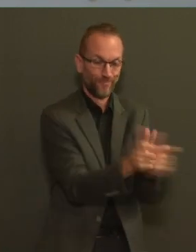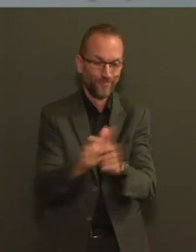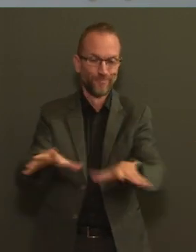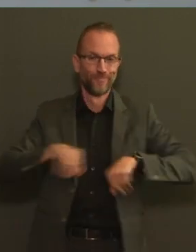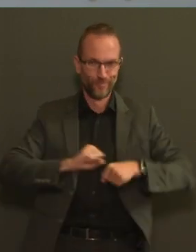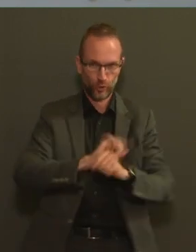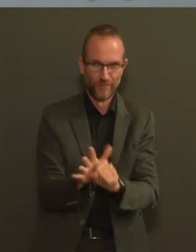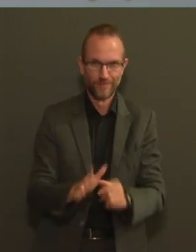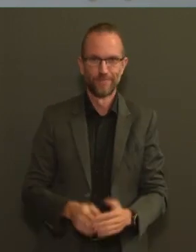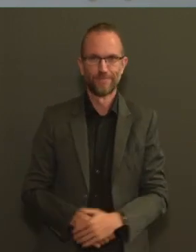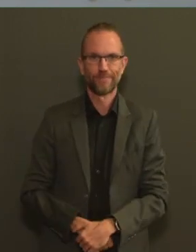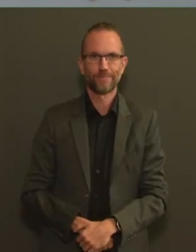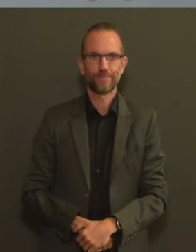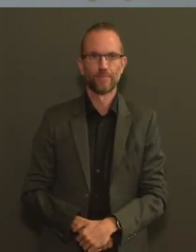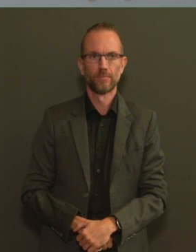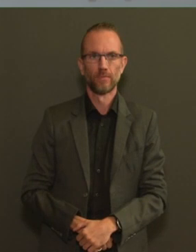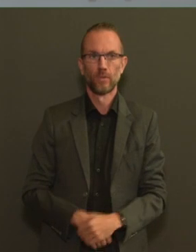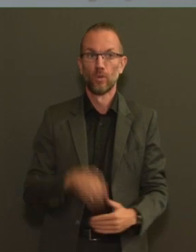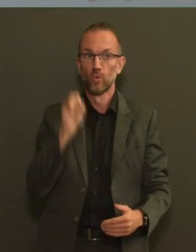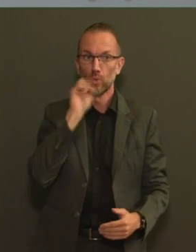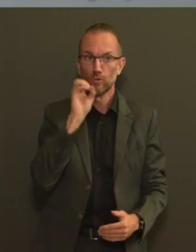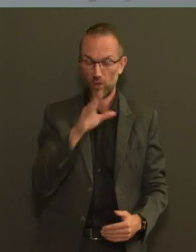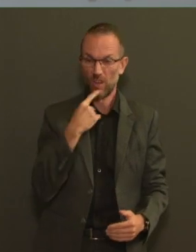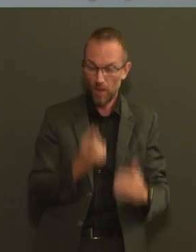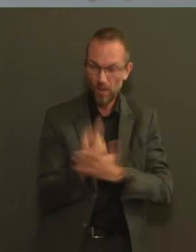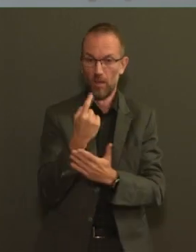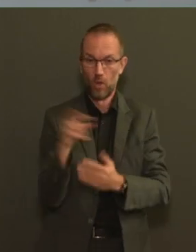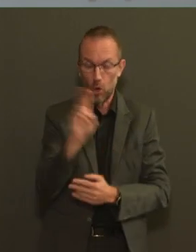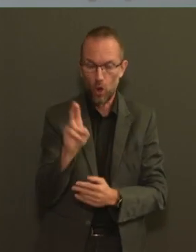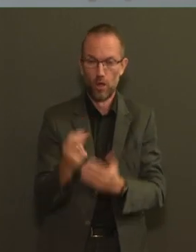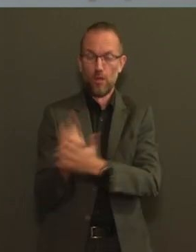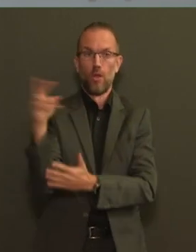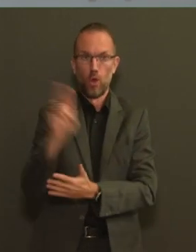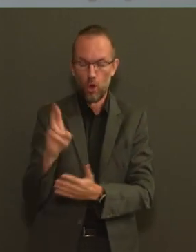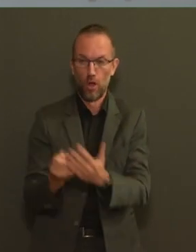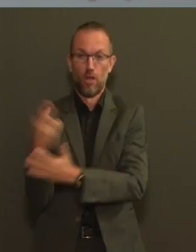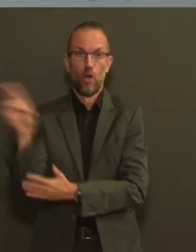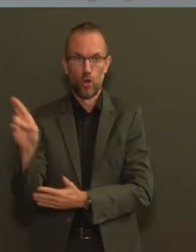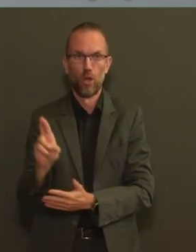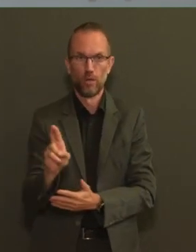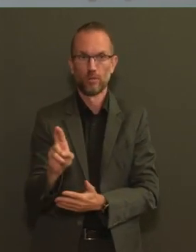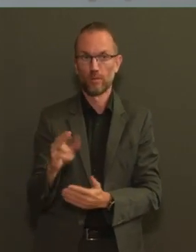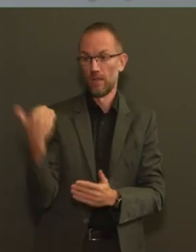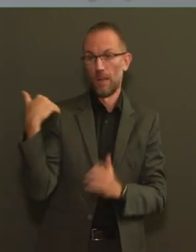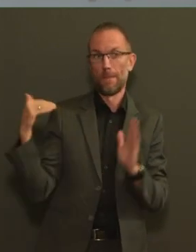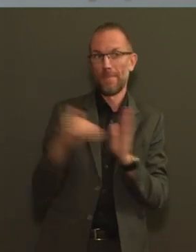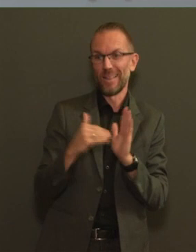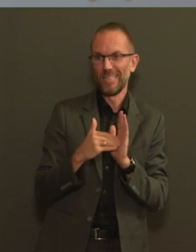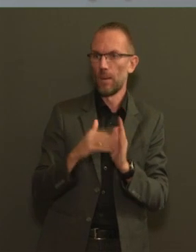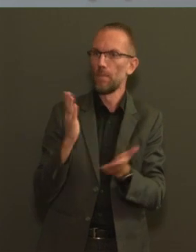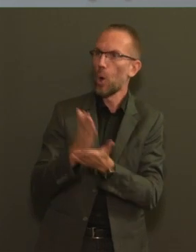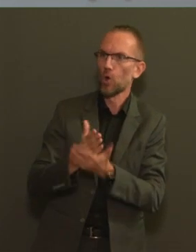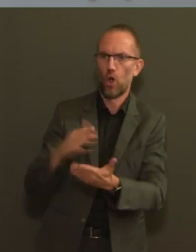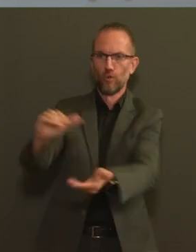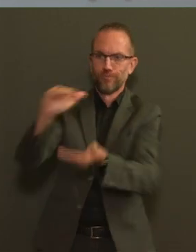Malheureusement, ces records, nous les battons jour après jour, puisque même si les chiffres de mardi ne sont pas encore définitifs, ne sont pas encore consolidés, comme on